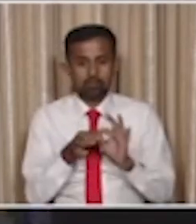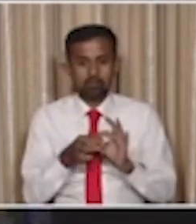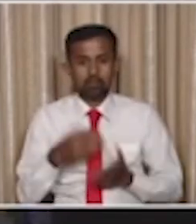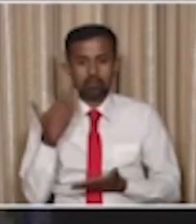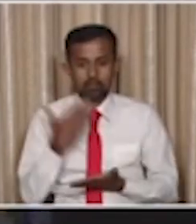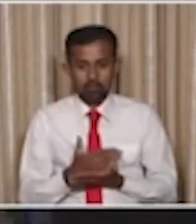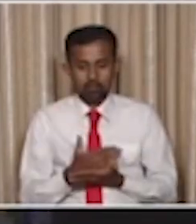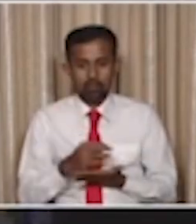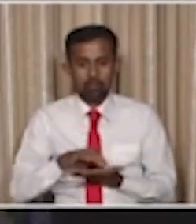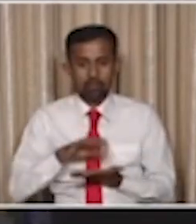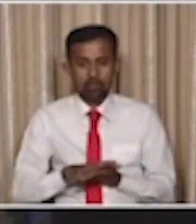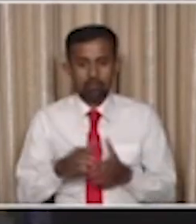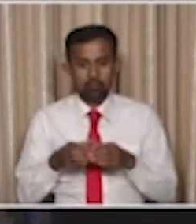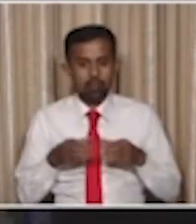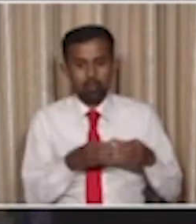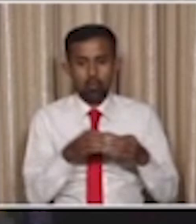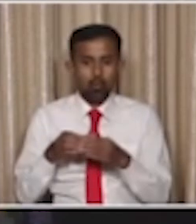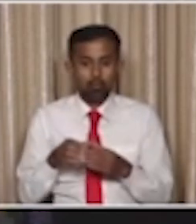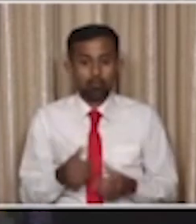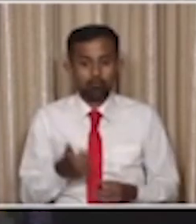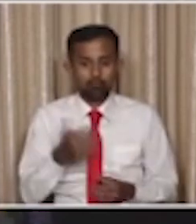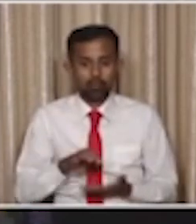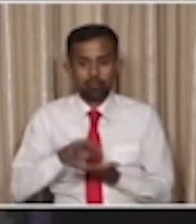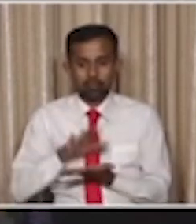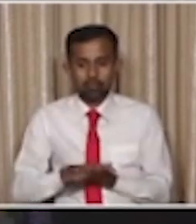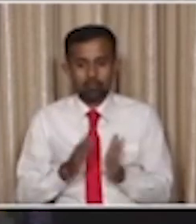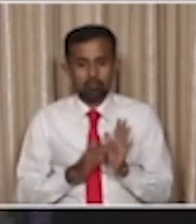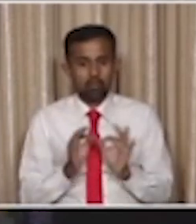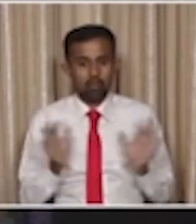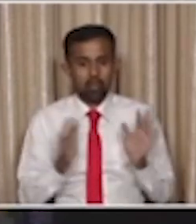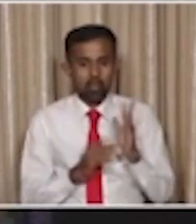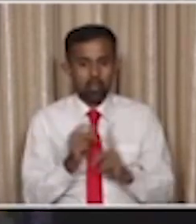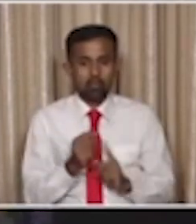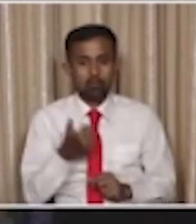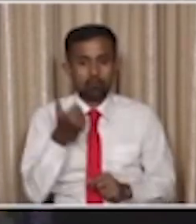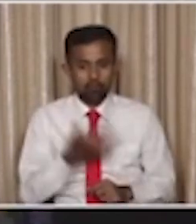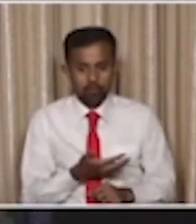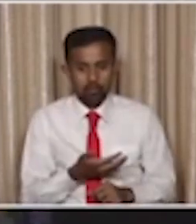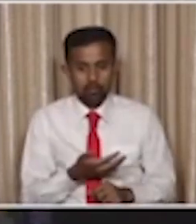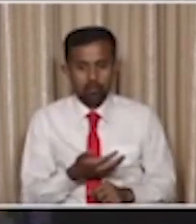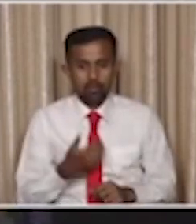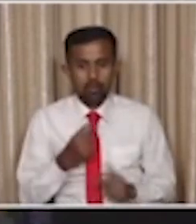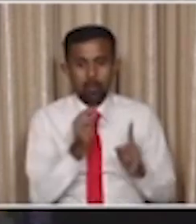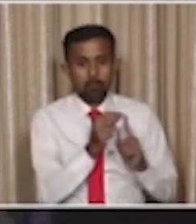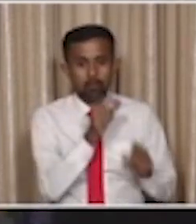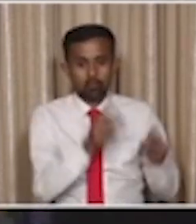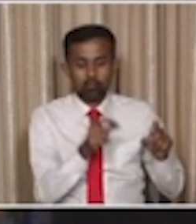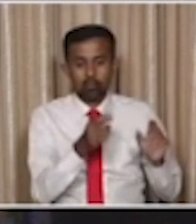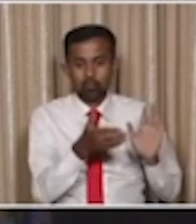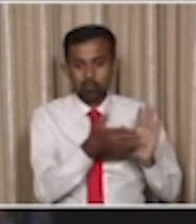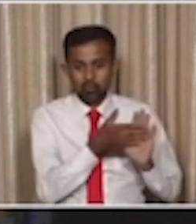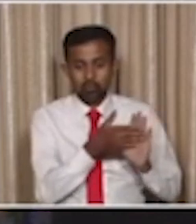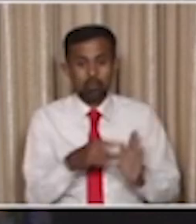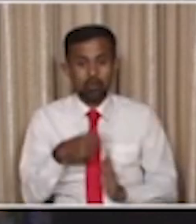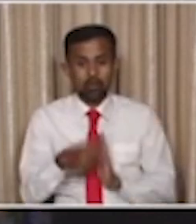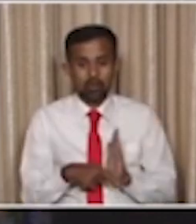ඕනේ කියලා ඒ තීන්දුව පක්ෂපජේතුරු වැදගත් තීන්දුවක් මම හිතන්නේ ජනමාධ්‍ය අමාත්‍යංශයත් මේක වැදගත් තීන්දුවක් අපි පලස්තීන ජනතාවත් එක්ක මේ